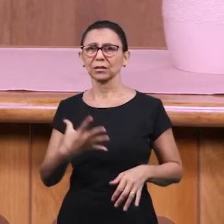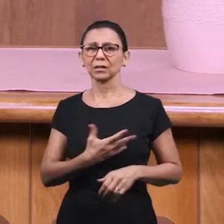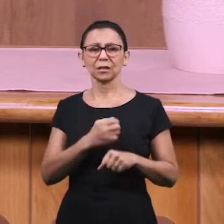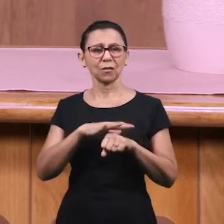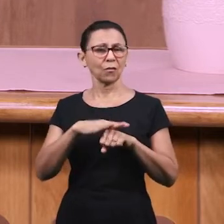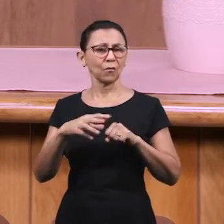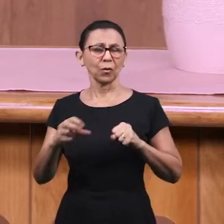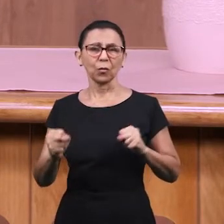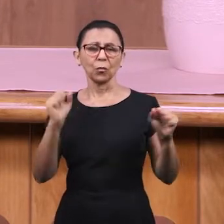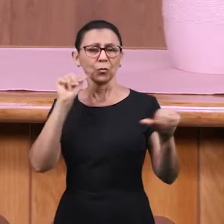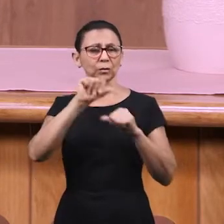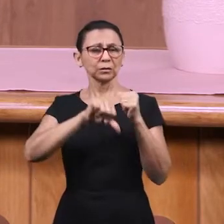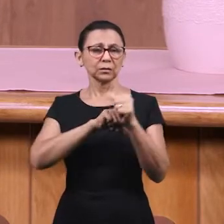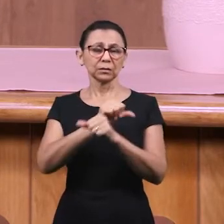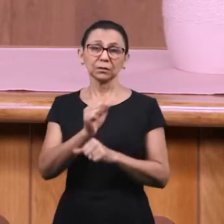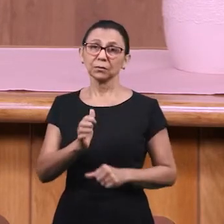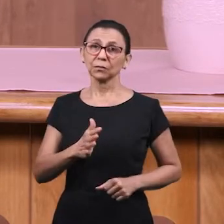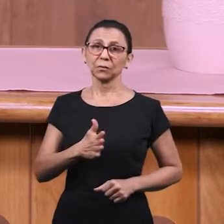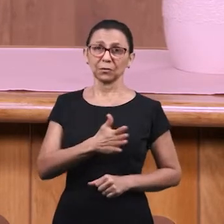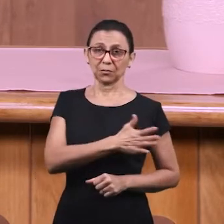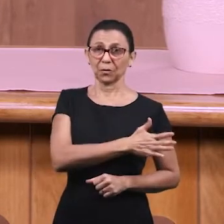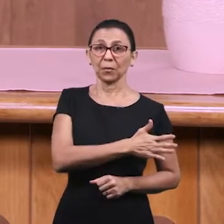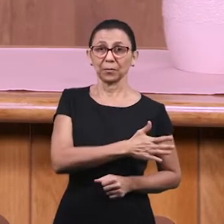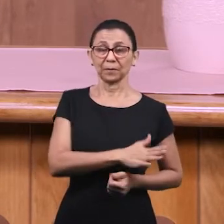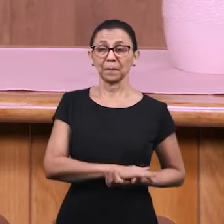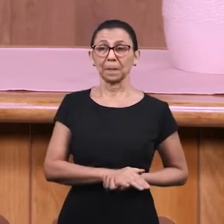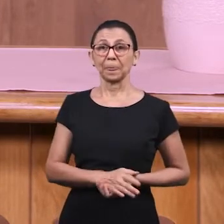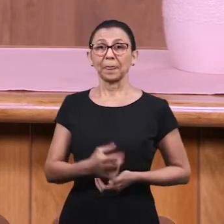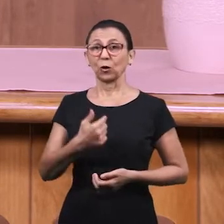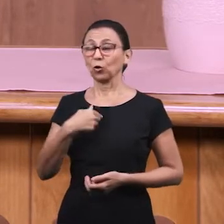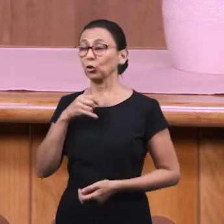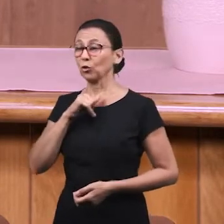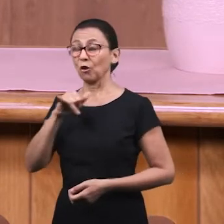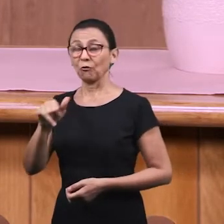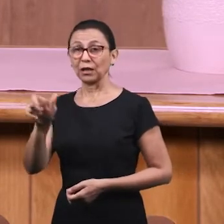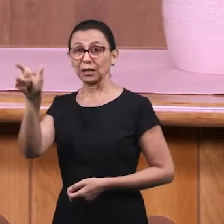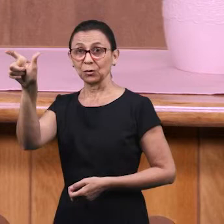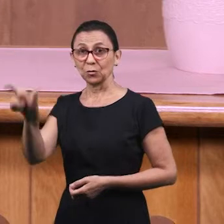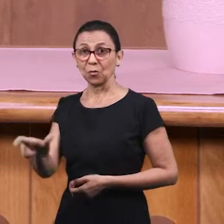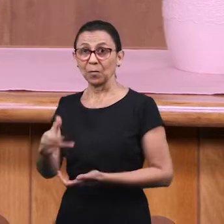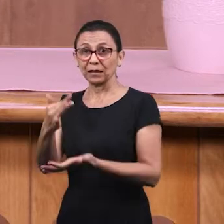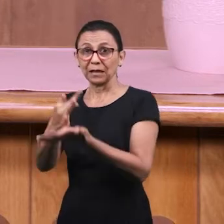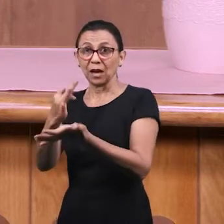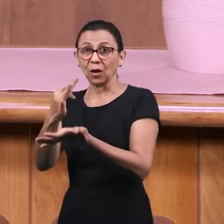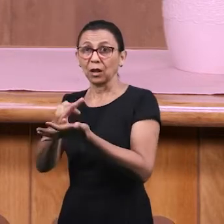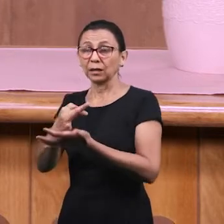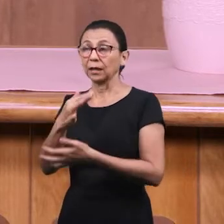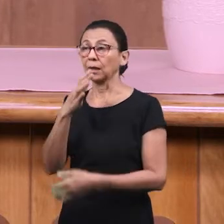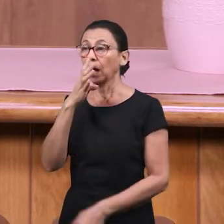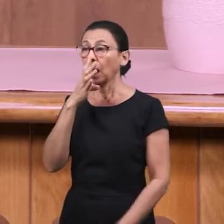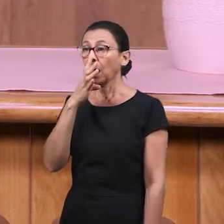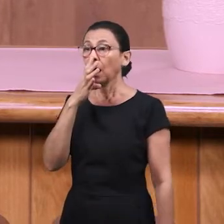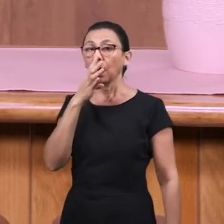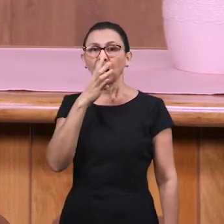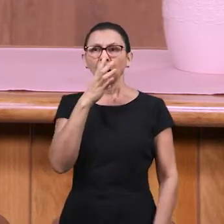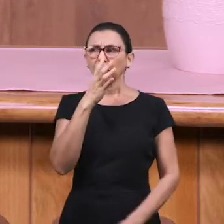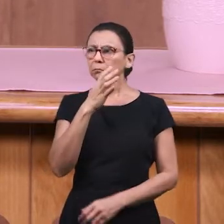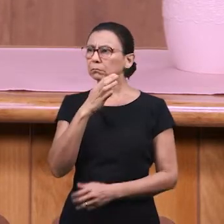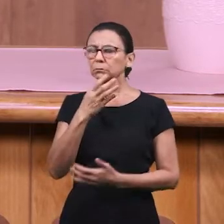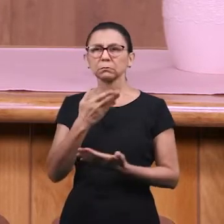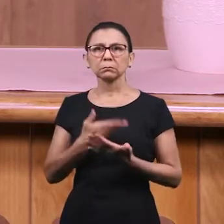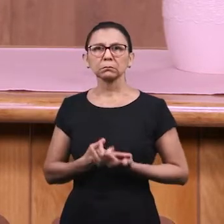тебя. Когда я это сказал этому адвокату, он настолько был впечатлен, потому